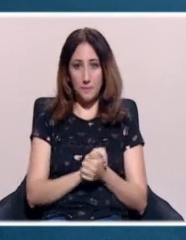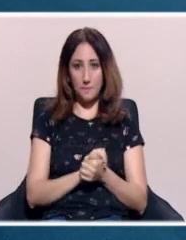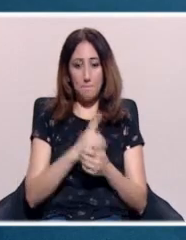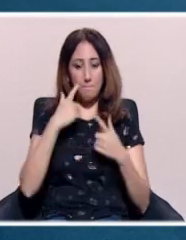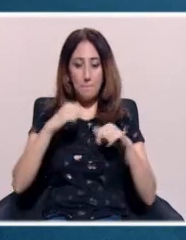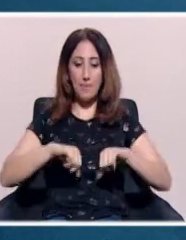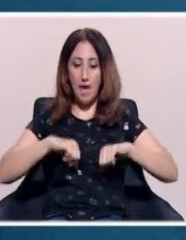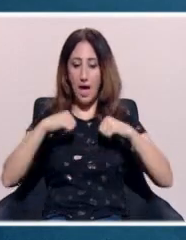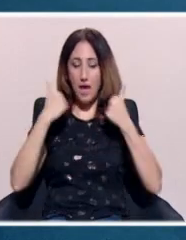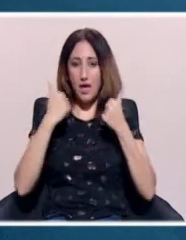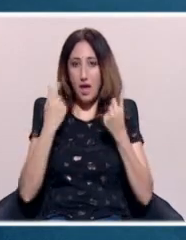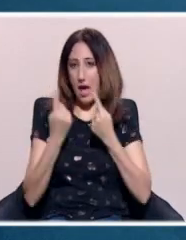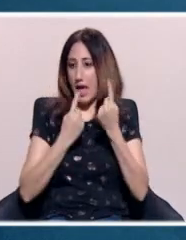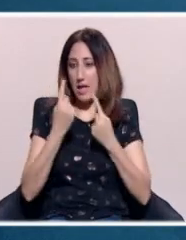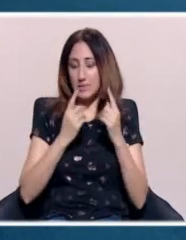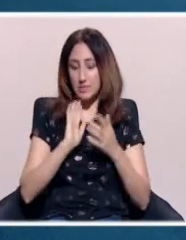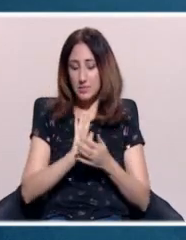كده،